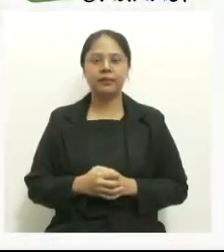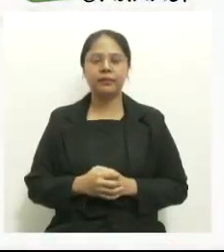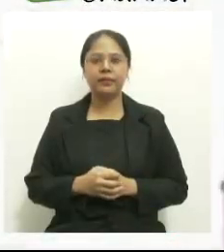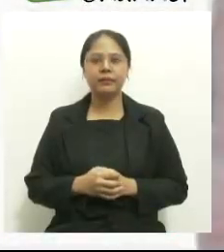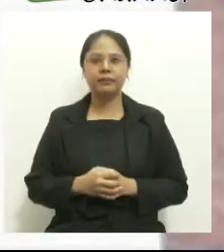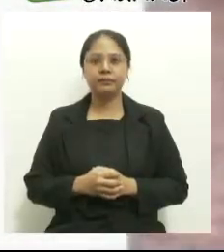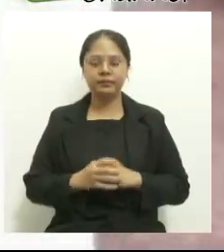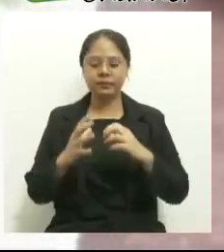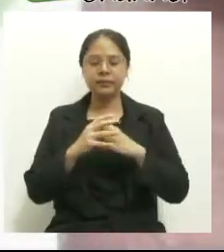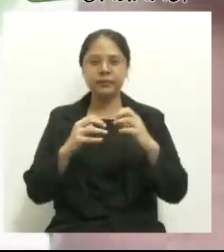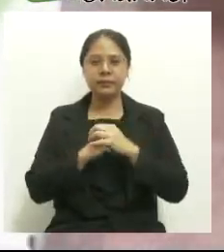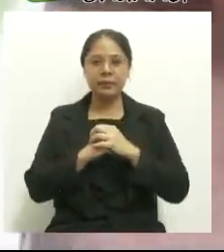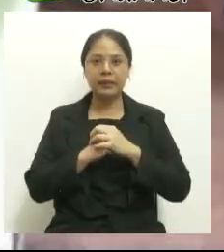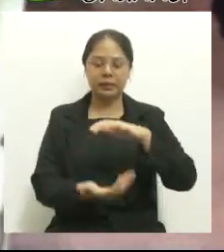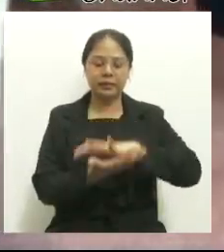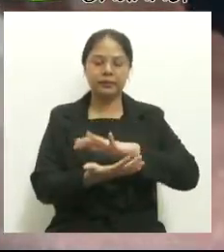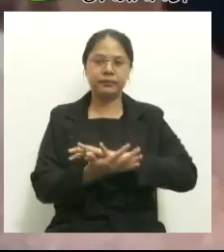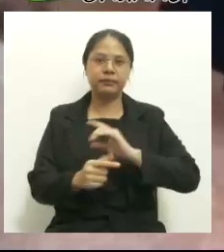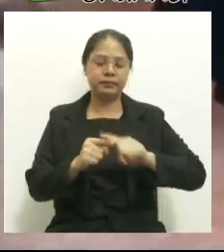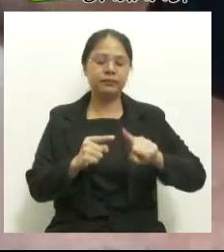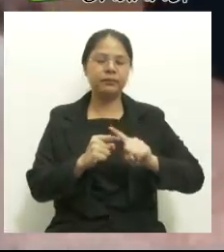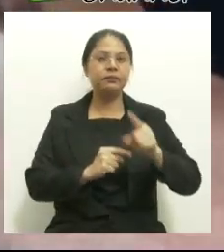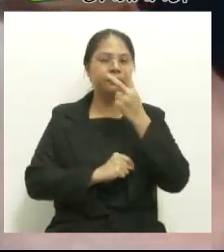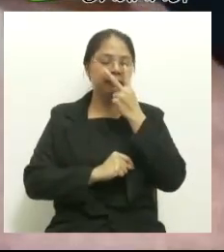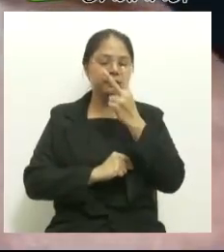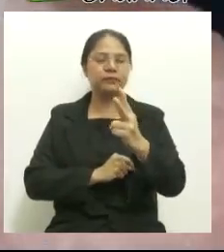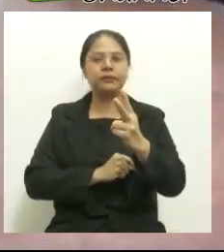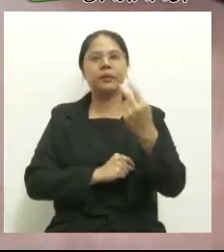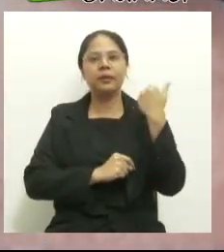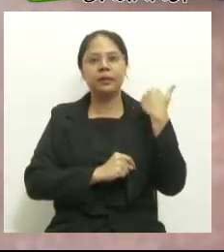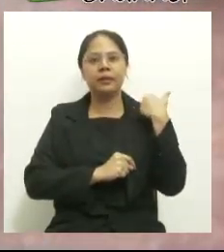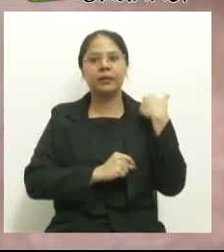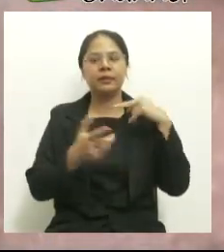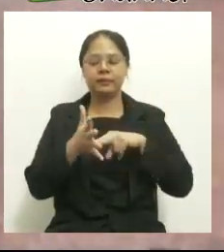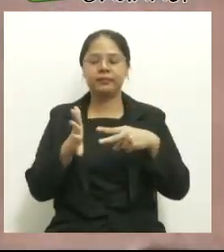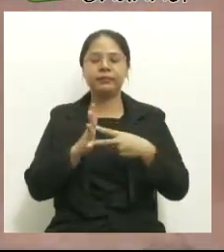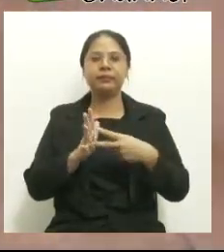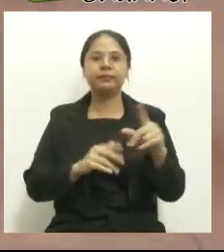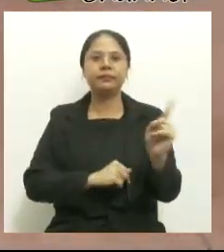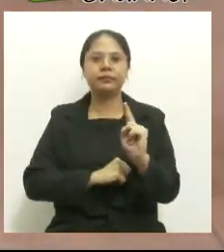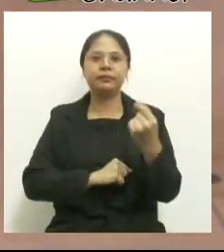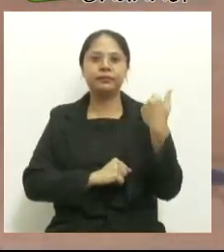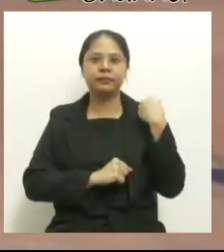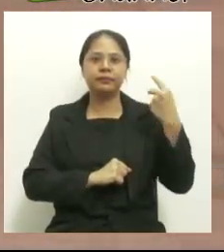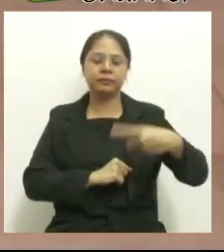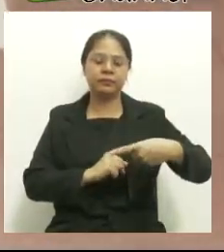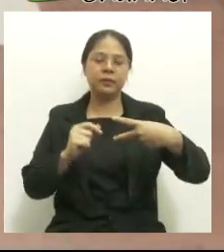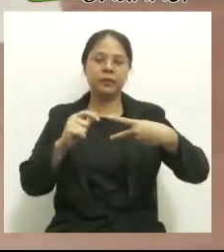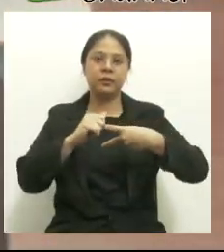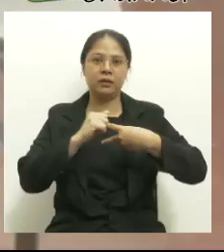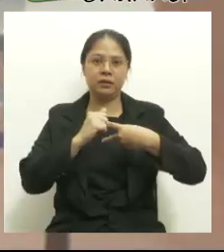ผักพื้นบ้านอาหารในโรงเรียนสื่อถึงอาหารในโรงเรียนมี2ความหมายคือเป็นเศษอาหารกลางวัน